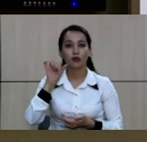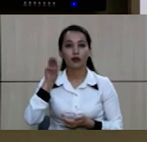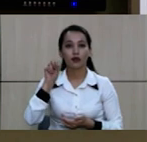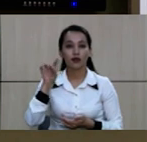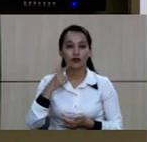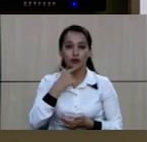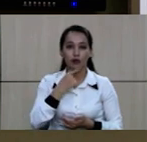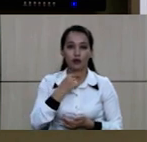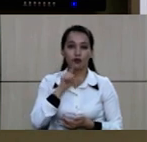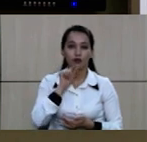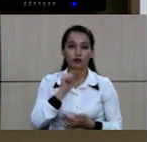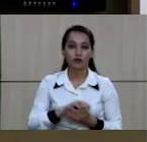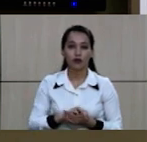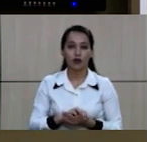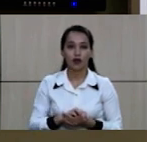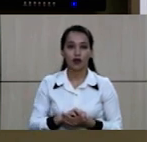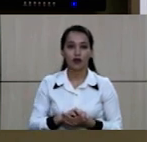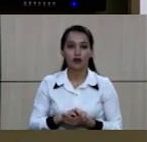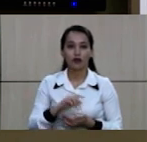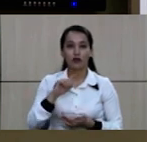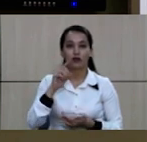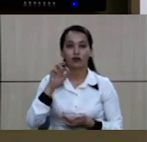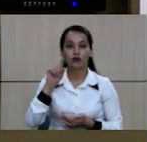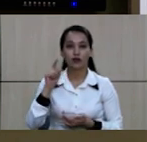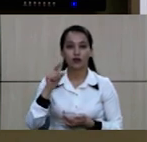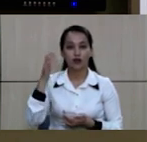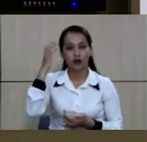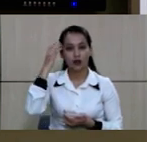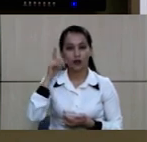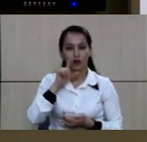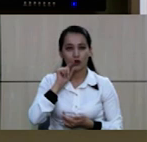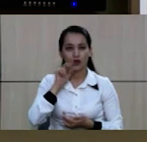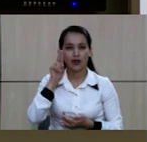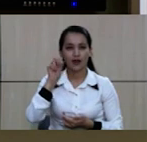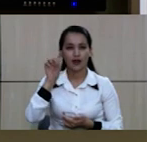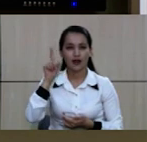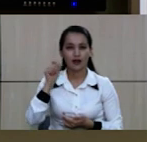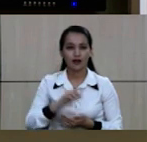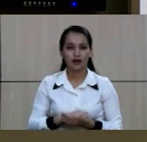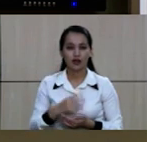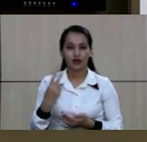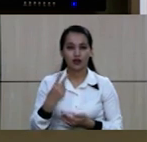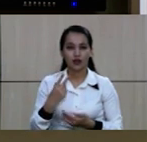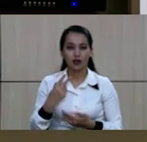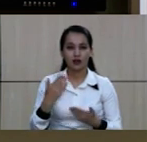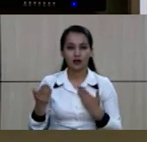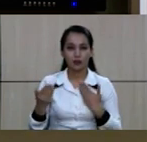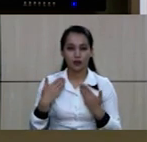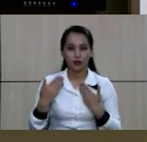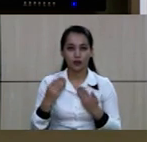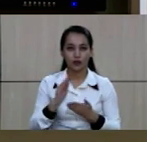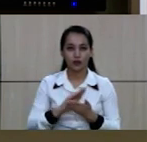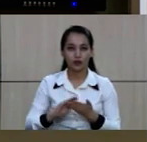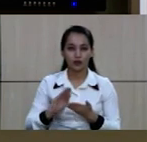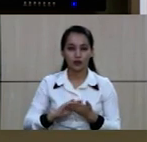бу ерда қарға, сиз буни биласиз. Кабутар ва зоғнинг бир гулшанда туриб, икаласини суҳбат қилаётганлиги